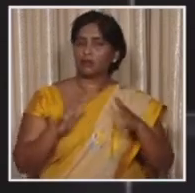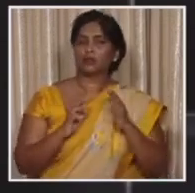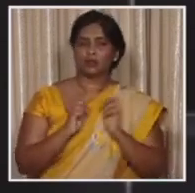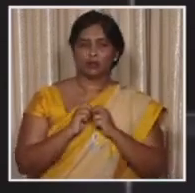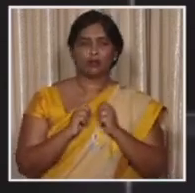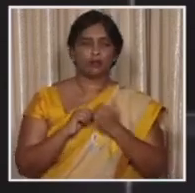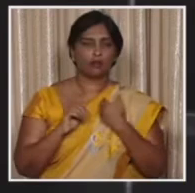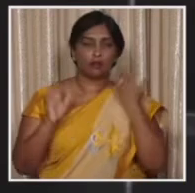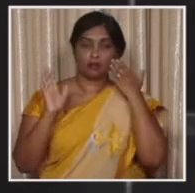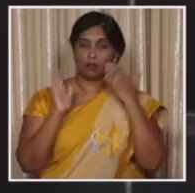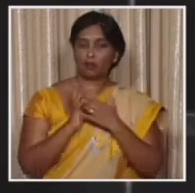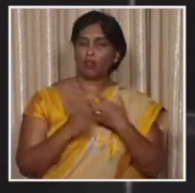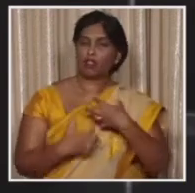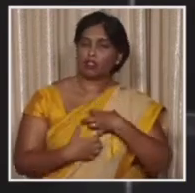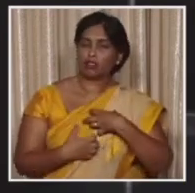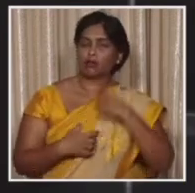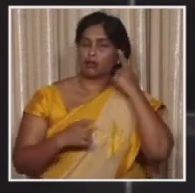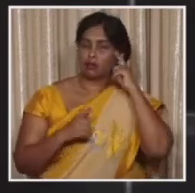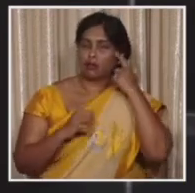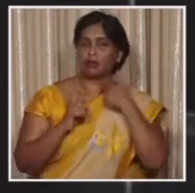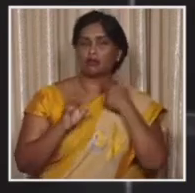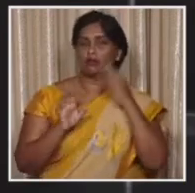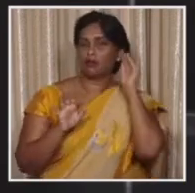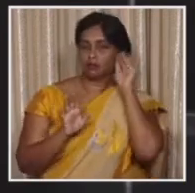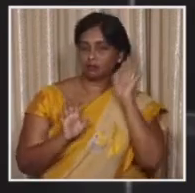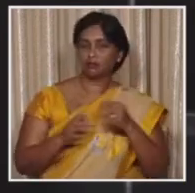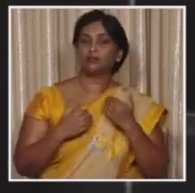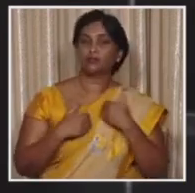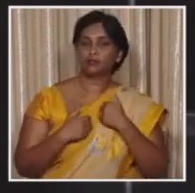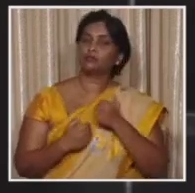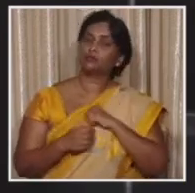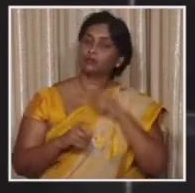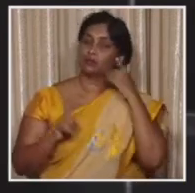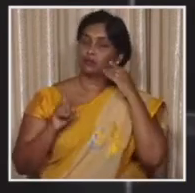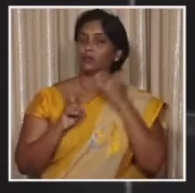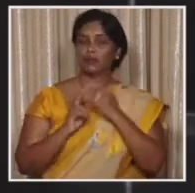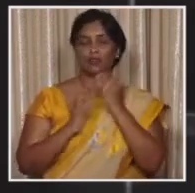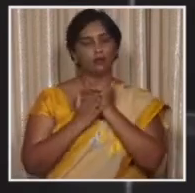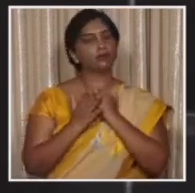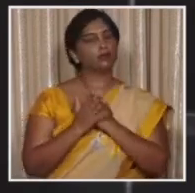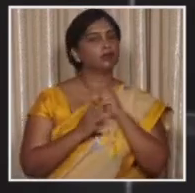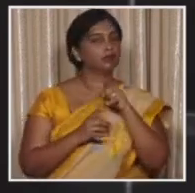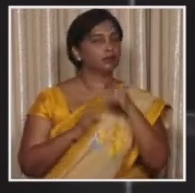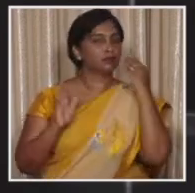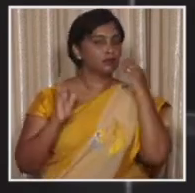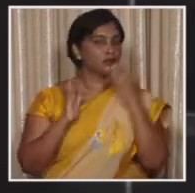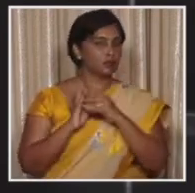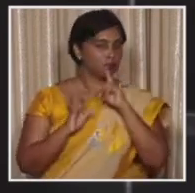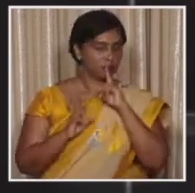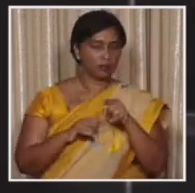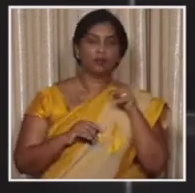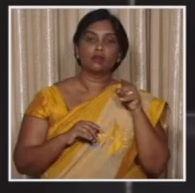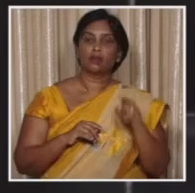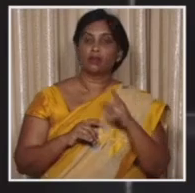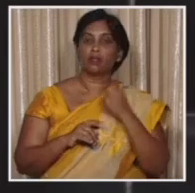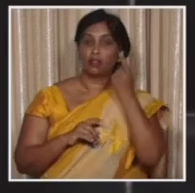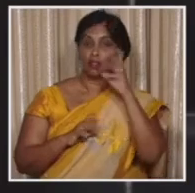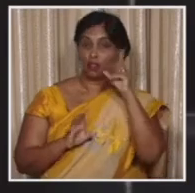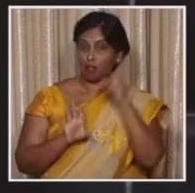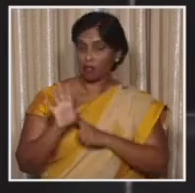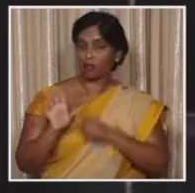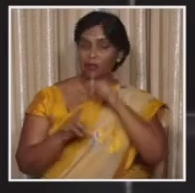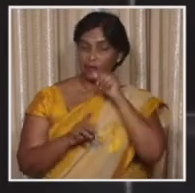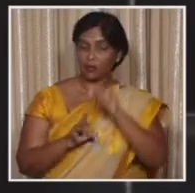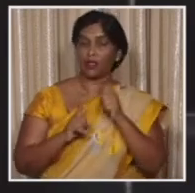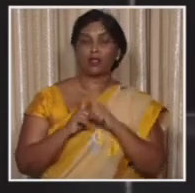ඔවුන් ඉදිරිපත් කළ දුක් ගැන විලිවලට සවන් දෙන්න මට සිදු වුණා. මම කැමතියි මේ ගැනත් කරුණු කිහිපයක් ඔබතුමන්ගේ අවධානයට යොමු කරන්න. 13 වසරක